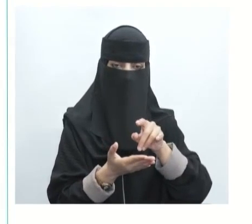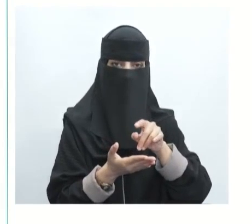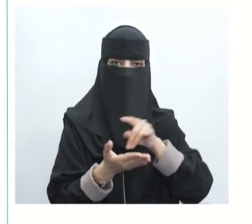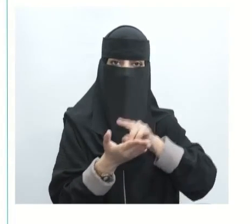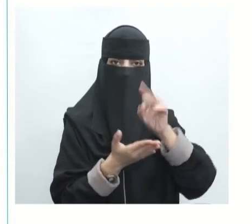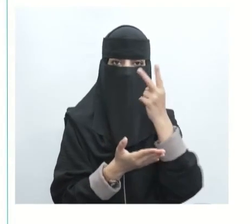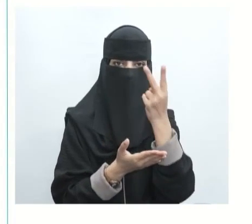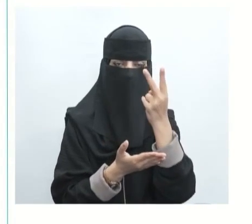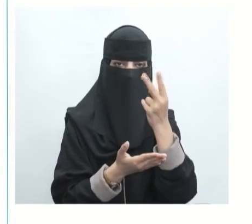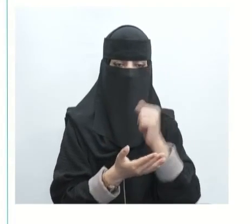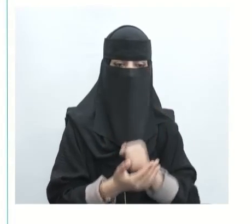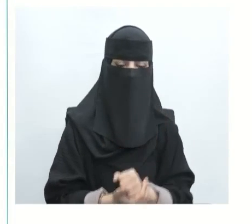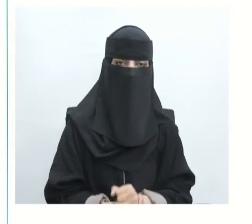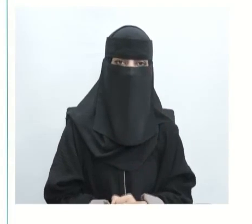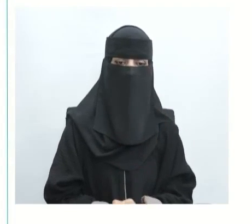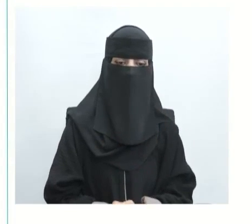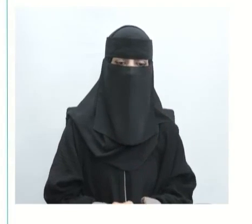طائرتين.